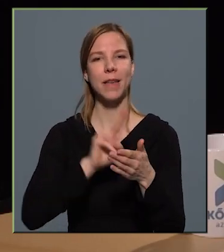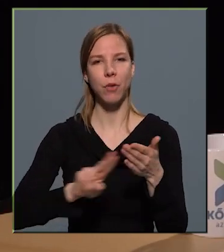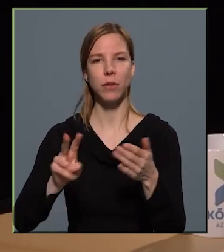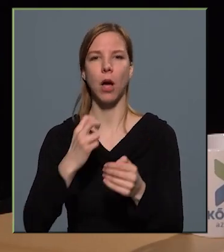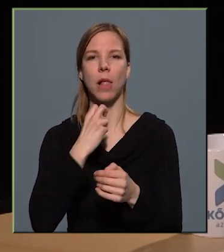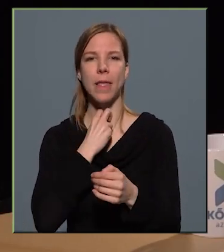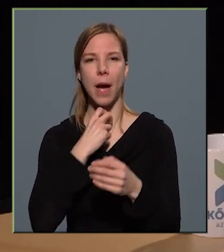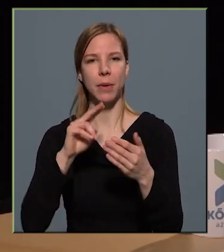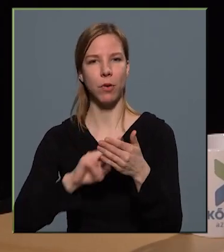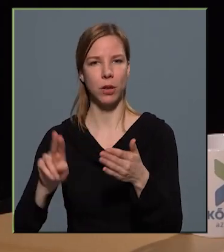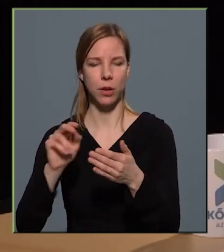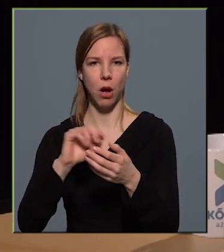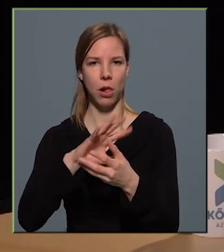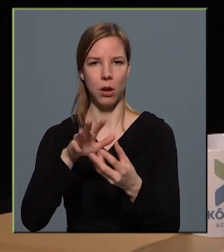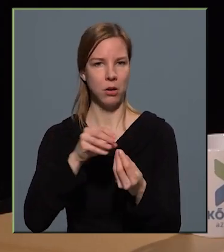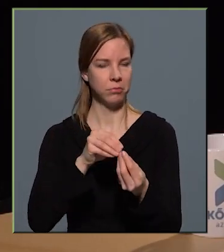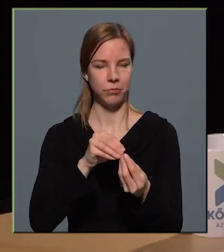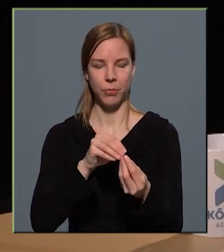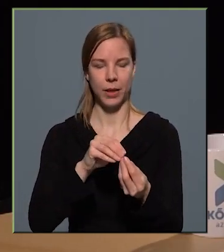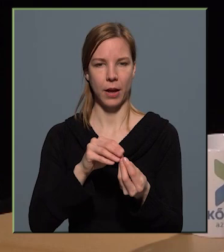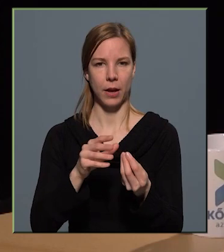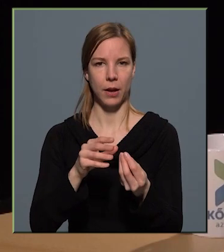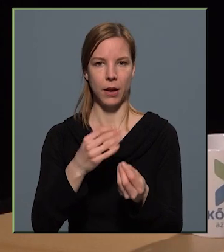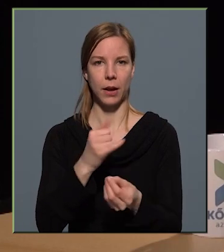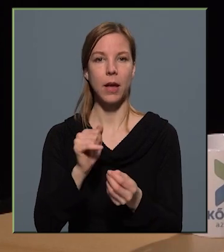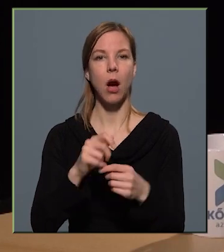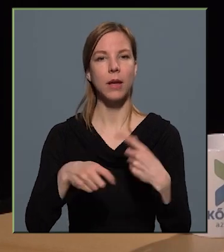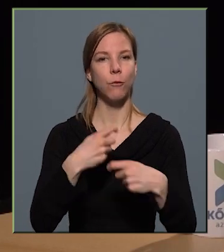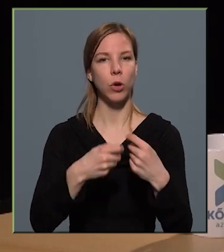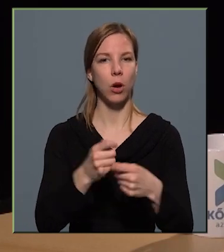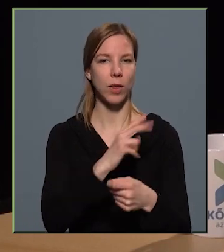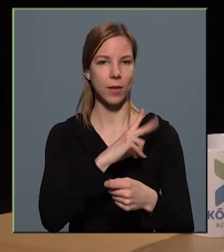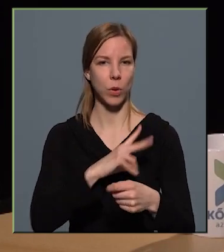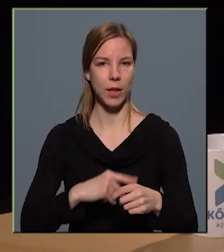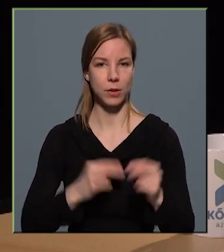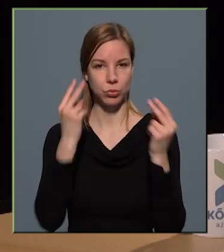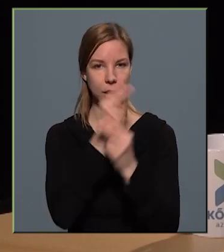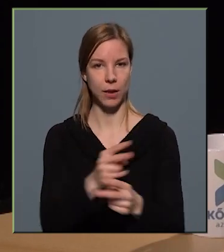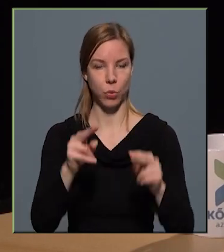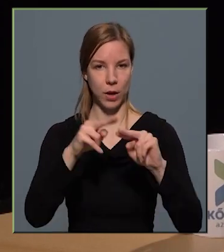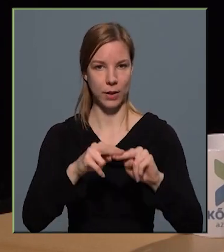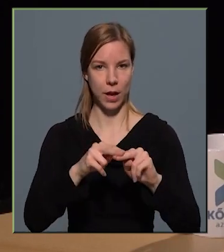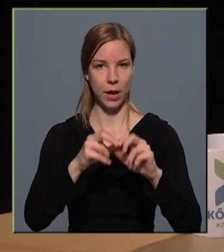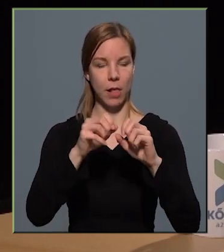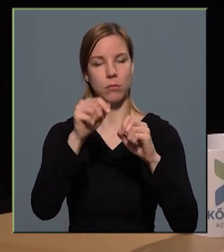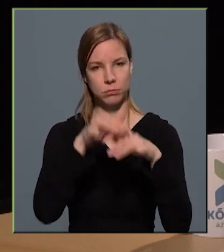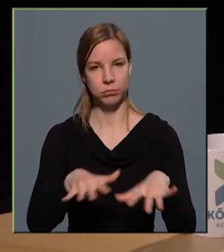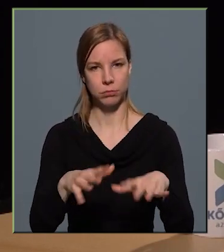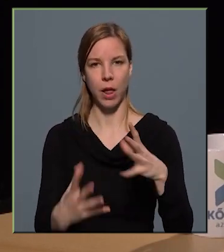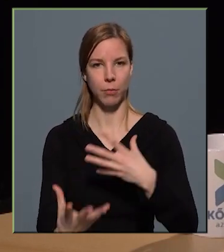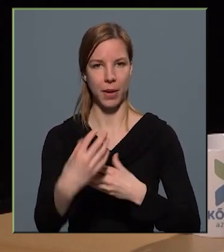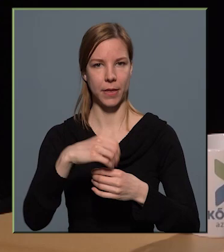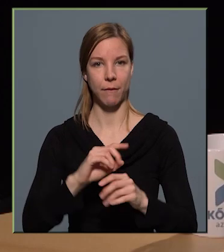gyámhivatal, tehát gyakorlatilag mindenki a része, aki foglalkozik a szociális ellátórendszerben emberekkel, és hogyha